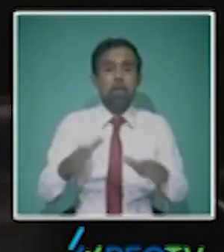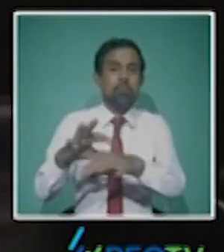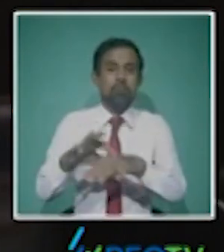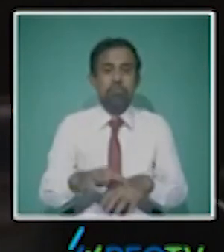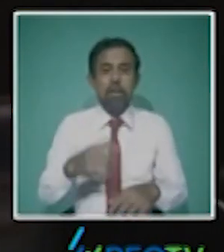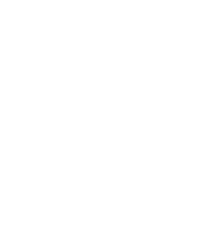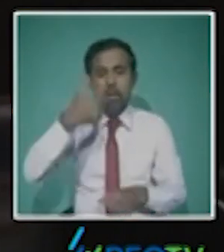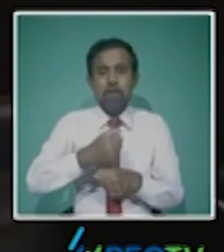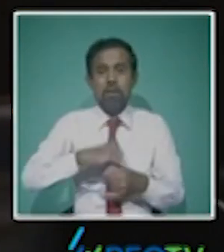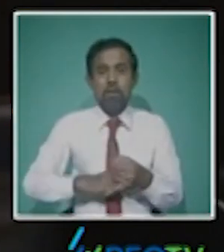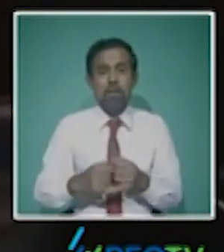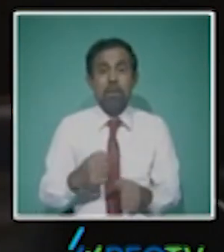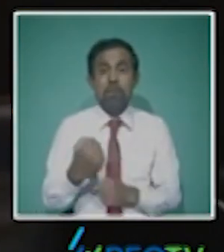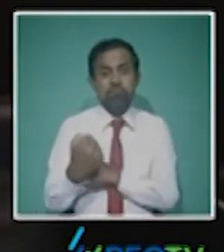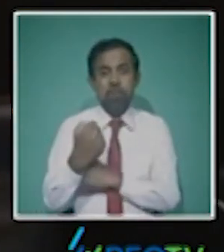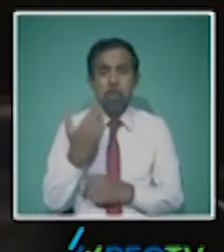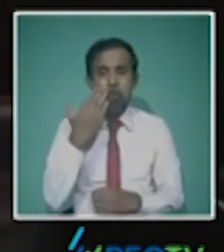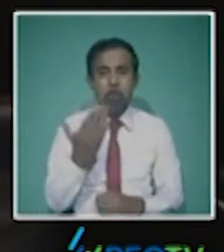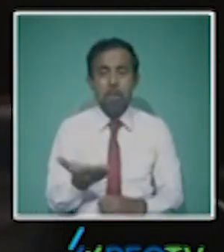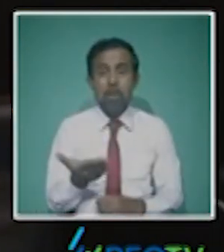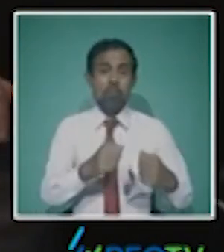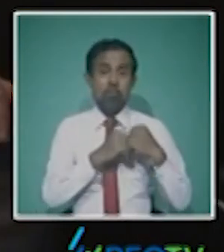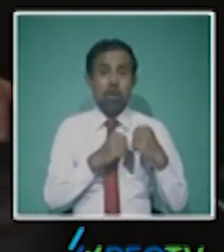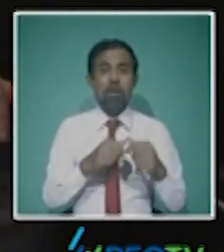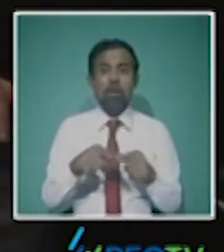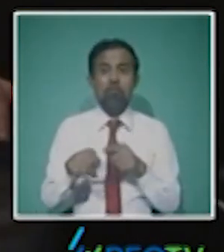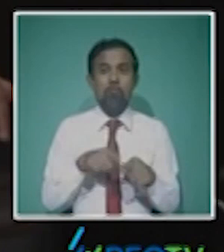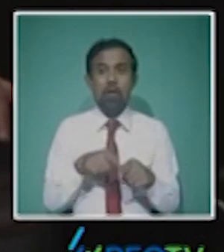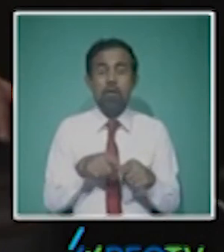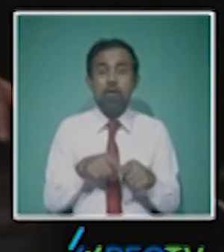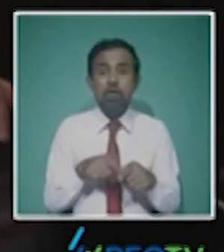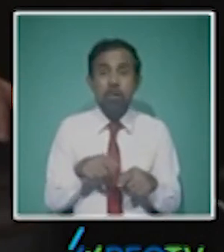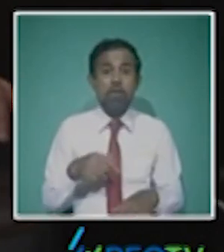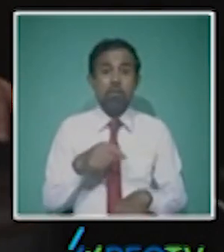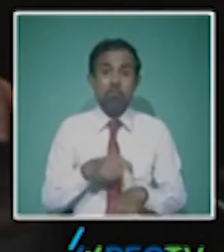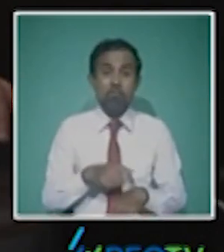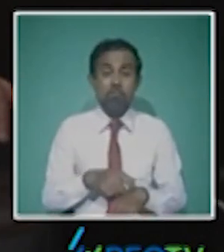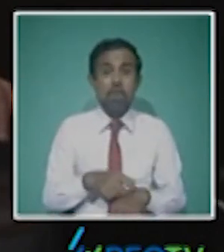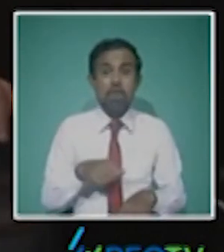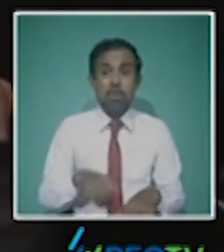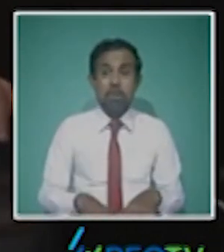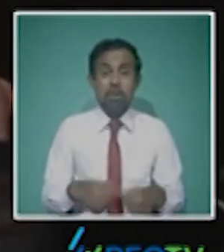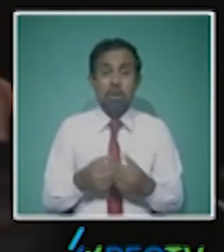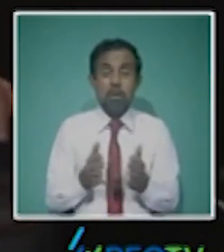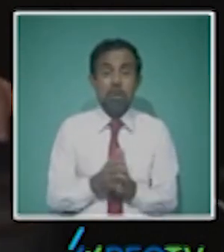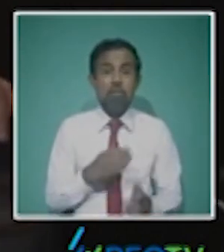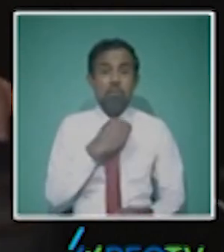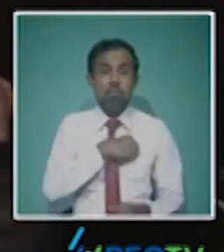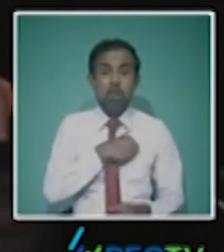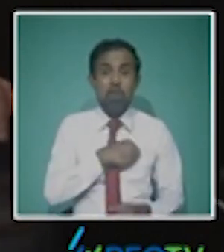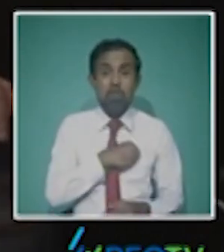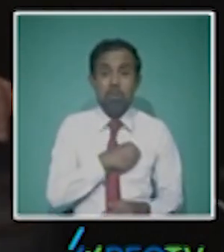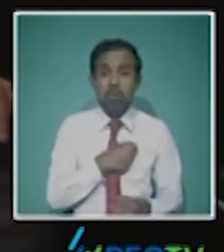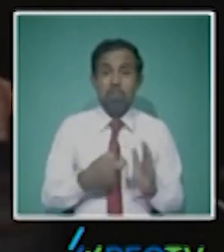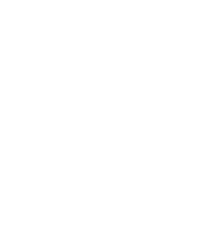තෙල් සහ ගෑස් වල ඒ බලය. ඒ නිසා මේක බලශක්තිය. ඒ නිසා කරුණා කළා කබල රත් වෙච්ච වෙලාවේ තමන්ගේ සාක්කුවලට රොටිය